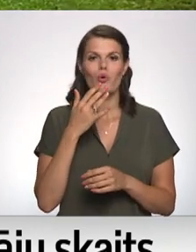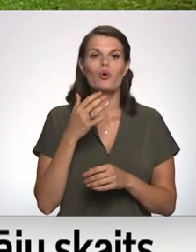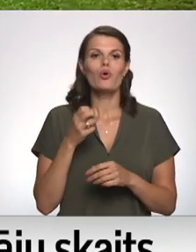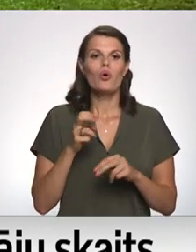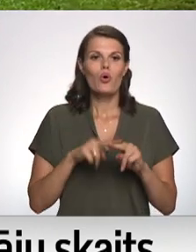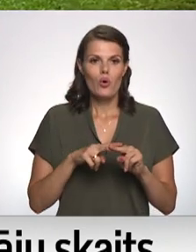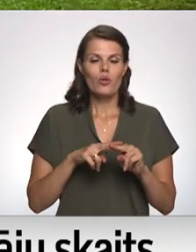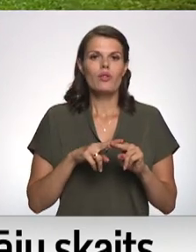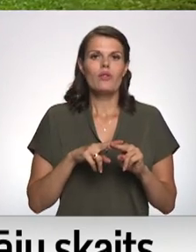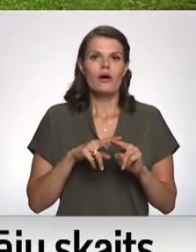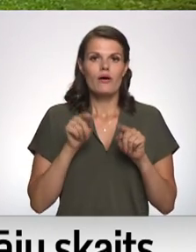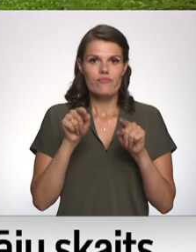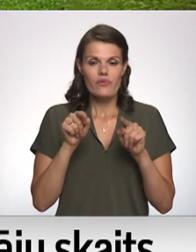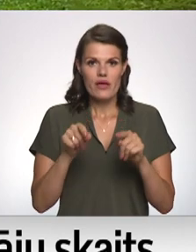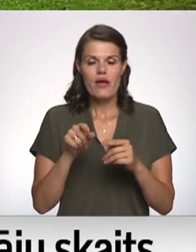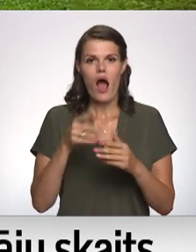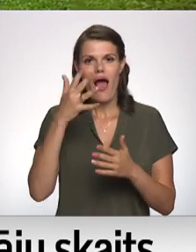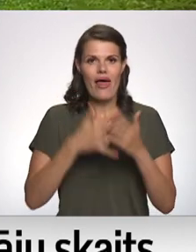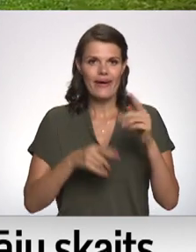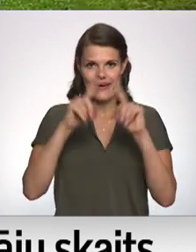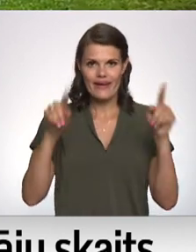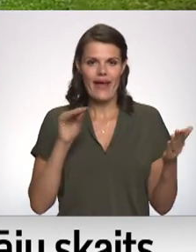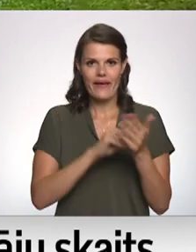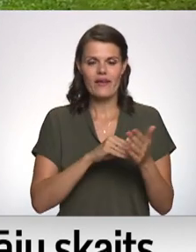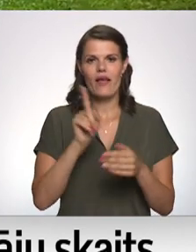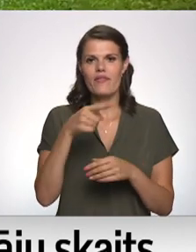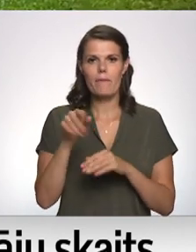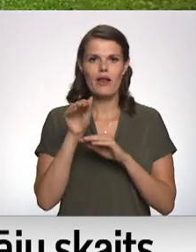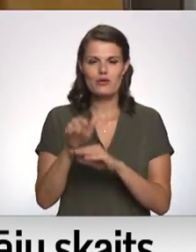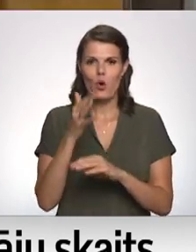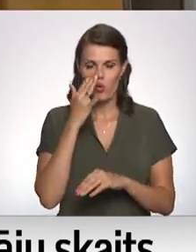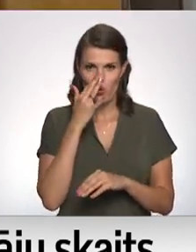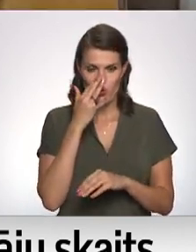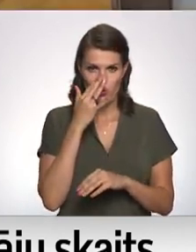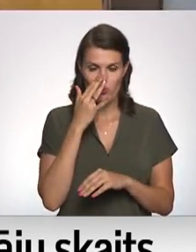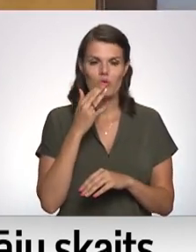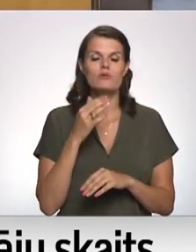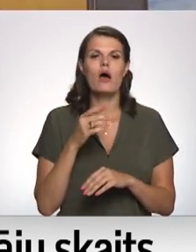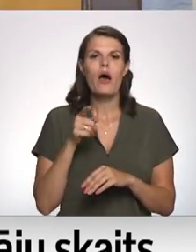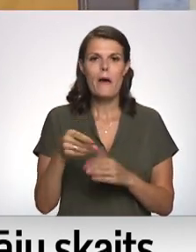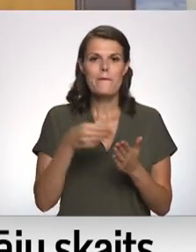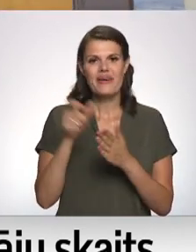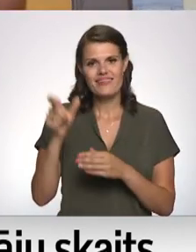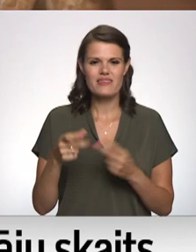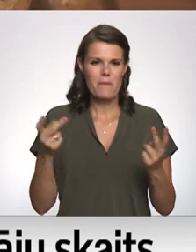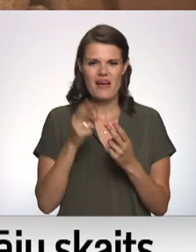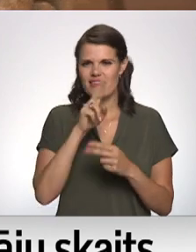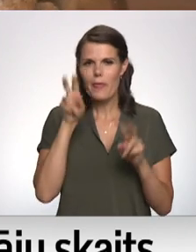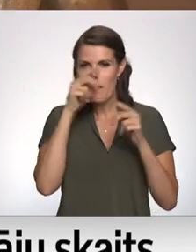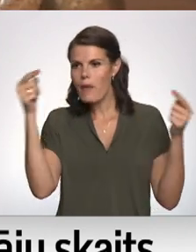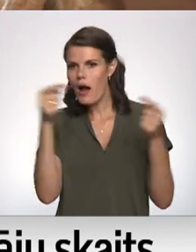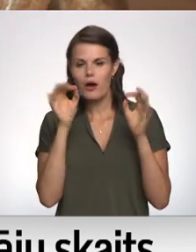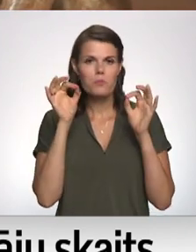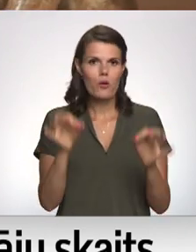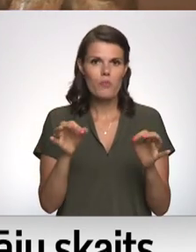adresi, taču šajā rēķinā ir norādījuši nepareizu konta numuru. Pamatā pircēji nepārbauda šos konta numurus un